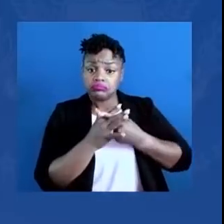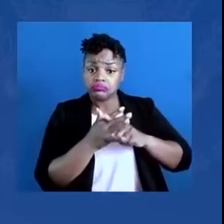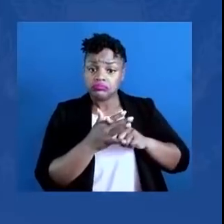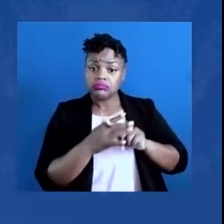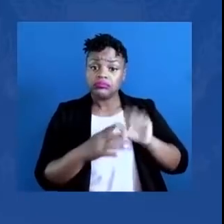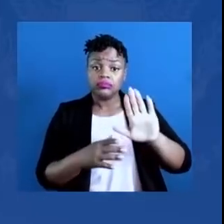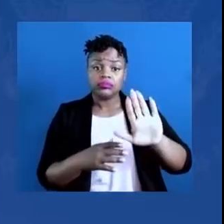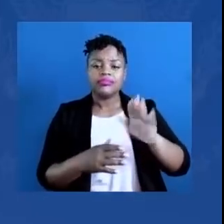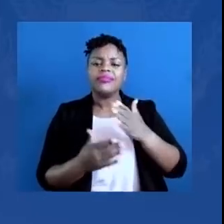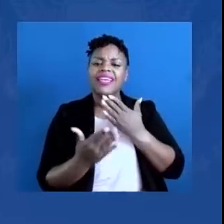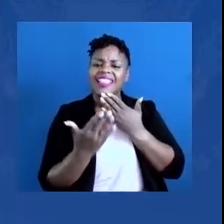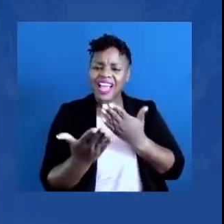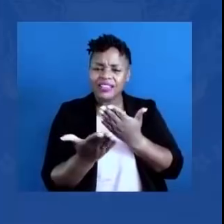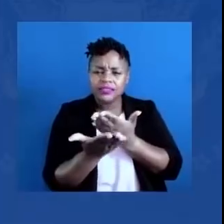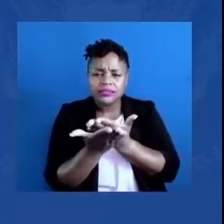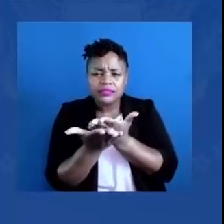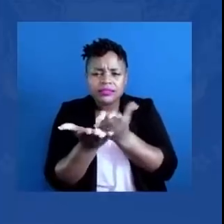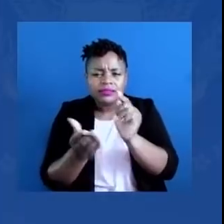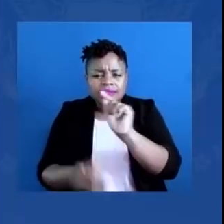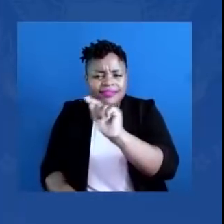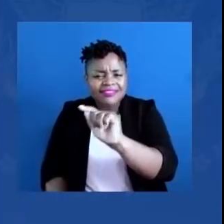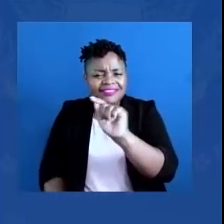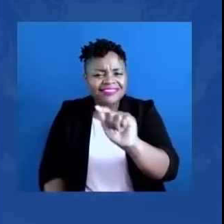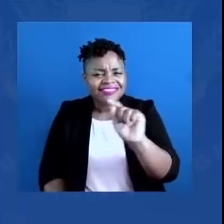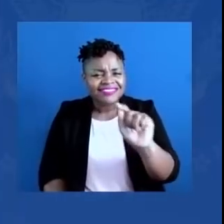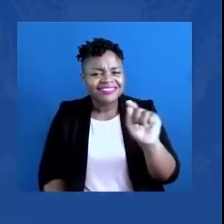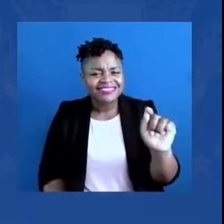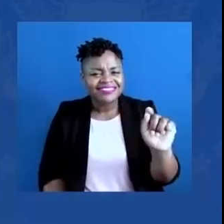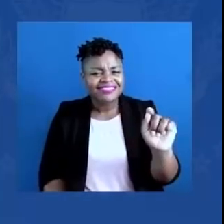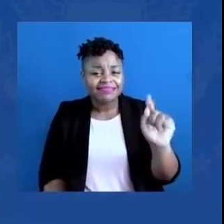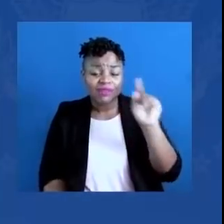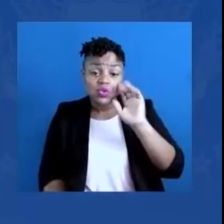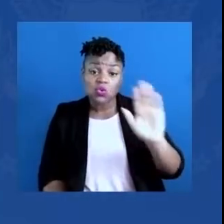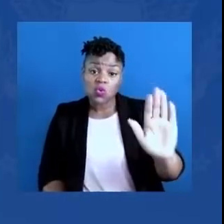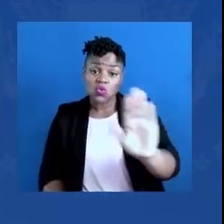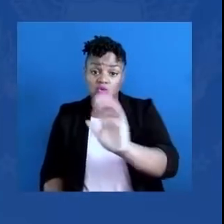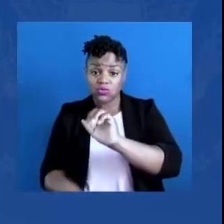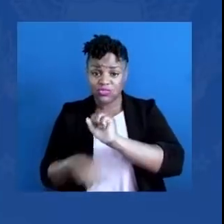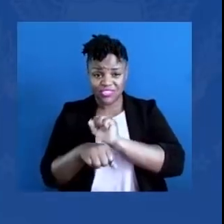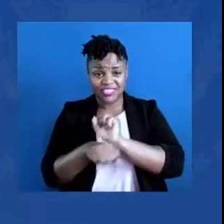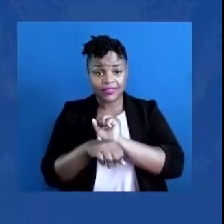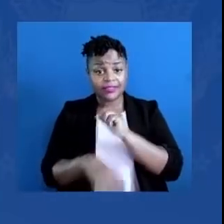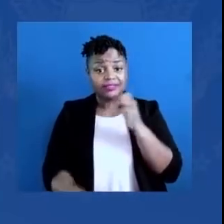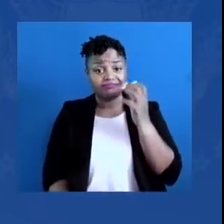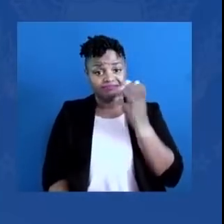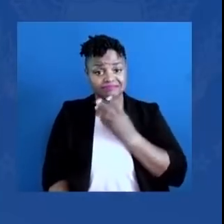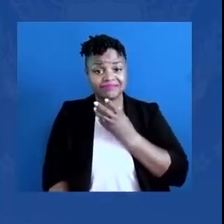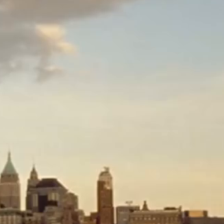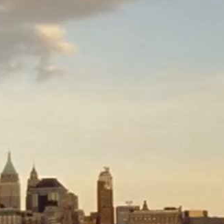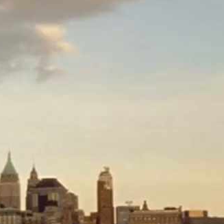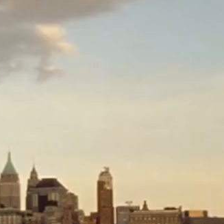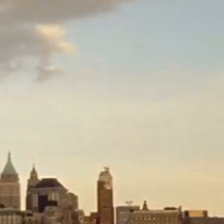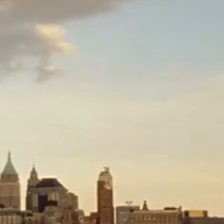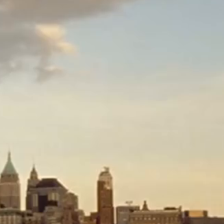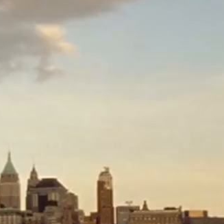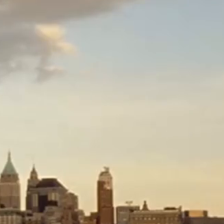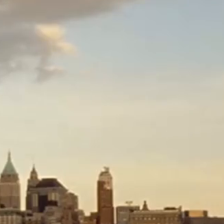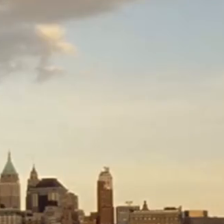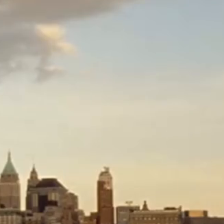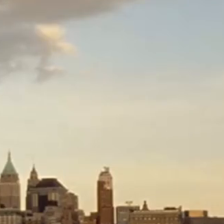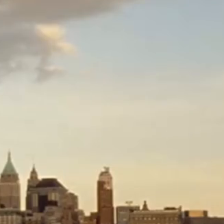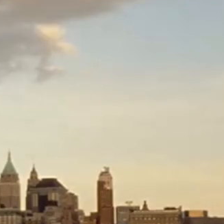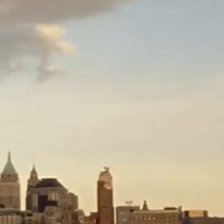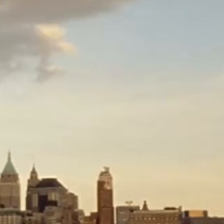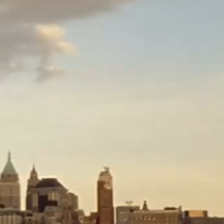inay bilaabaan hanaan ay muddo 6 bilood ah ay dadweynaha dalkaasi kula wadaagayaan dokumentiyada iyo cadeymaha la xiriira baaritaanada